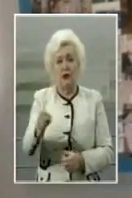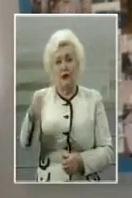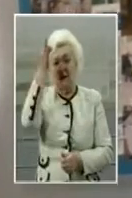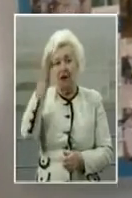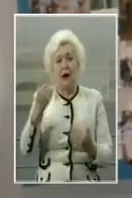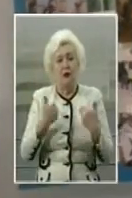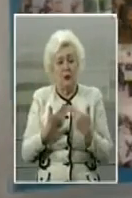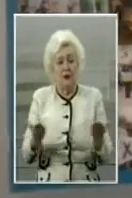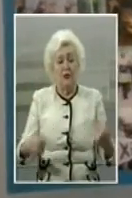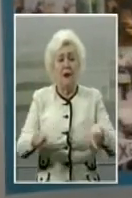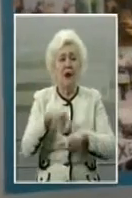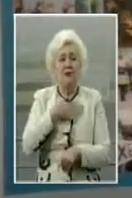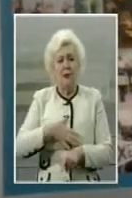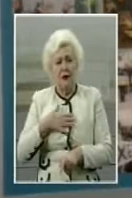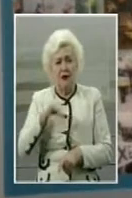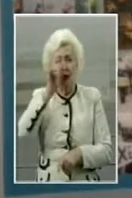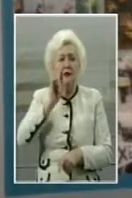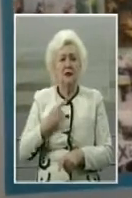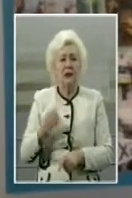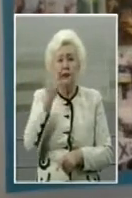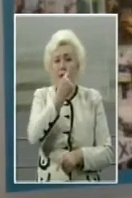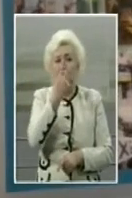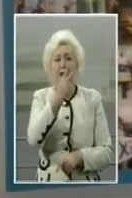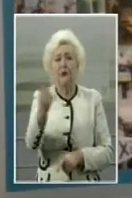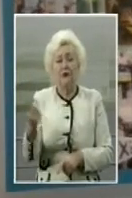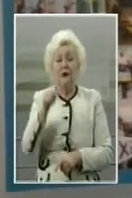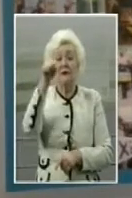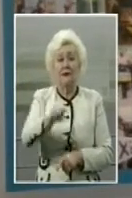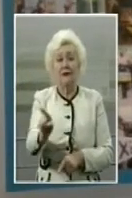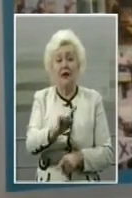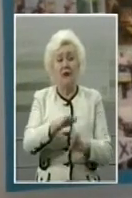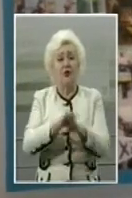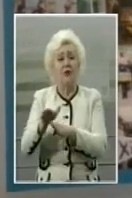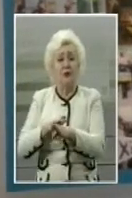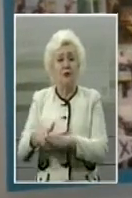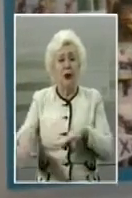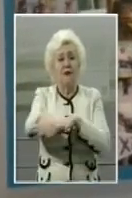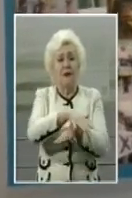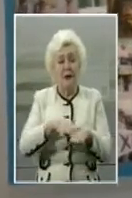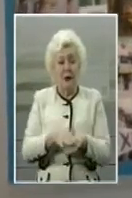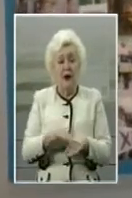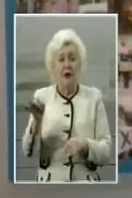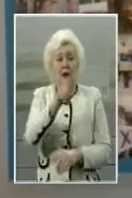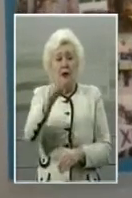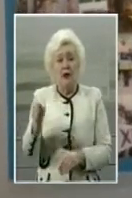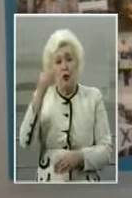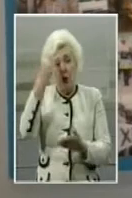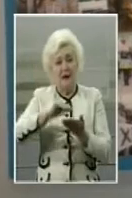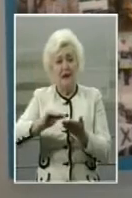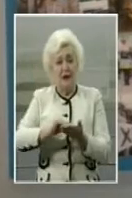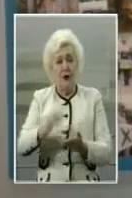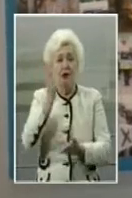ми переживали, як ми зі сльозами на очах дивилися на те, що відбувається на Майдані. І люди творчі, у них